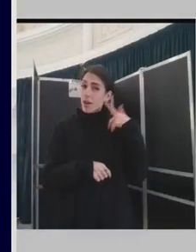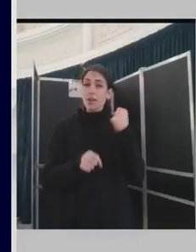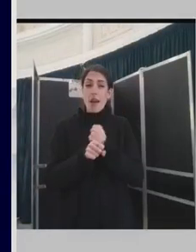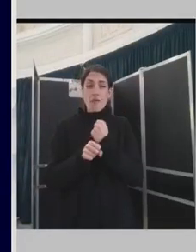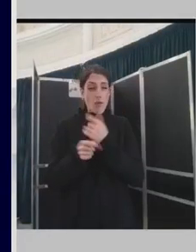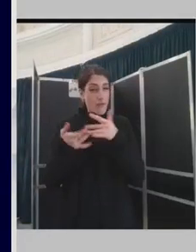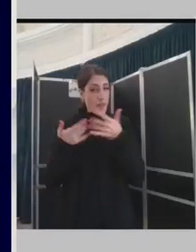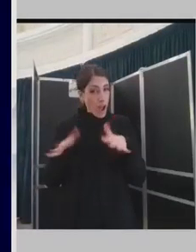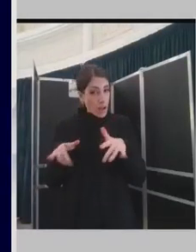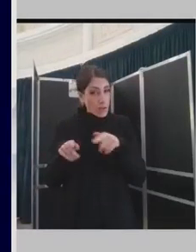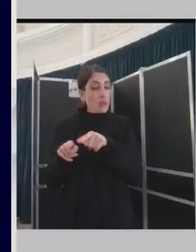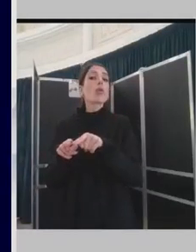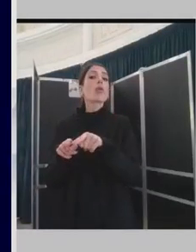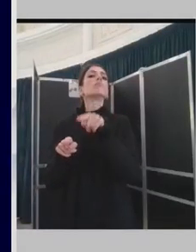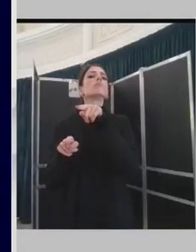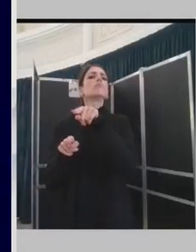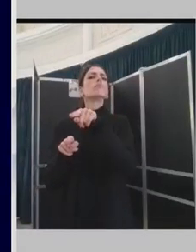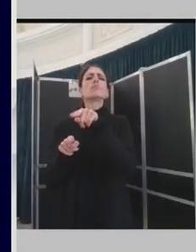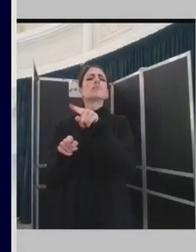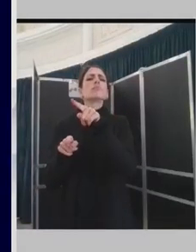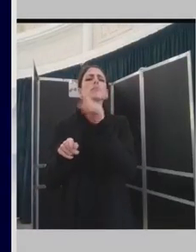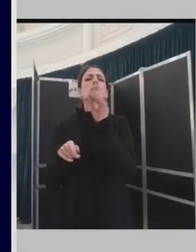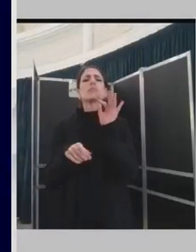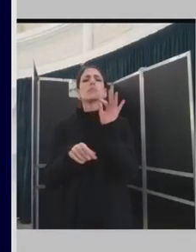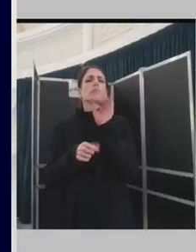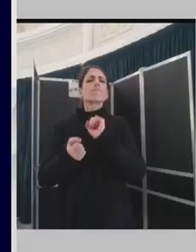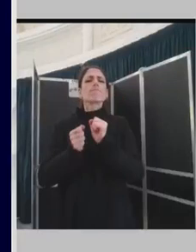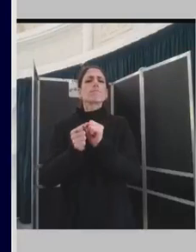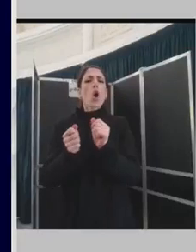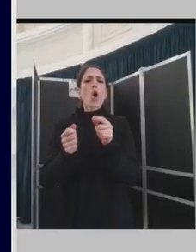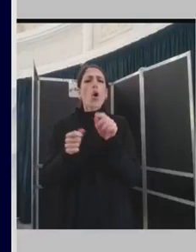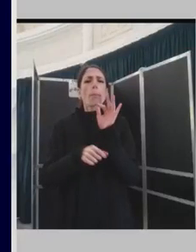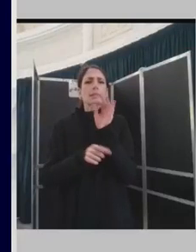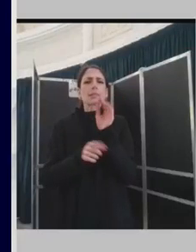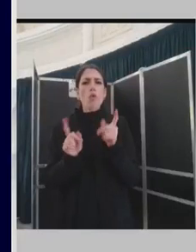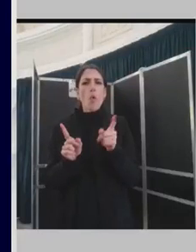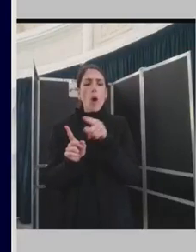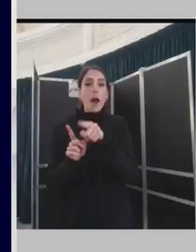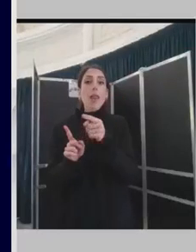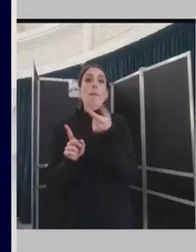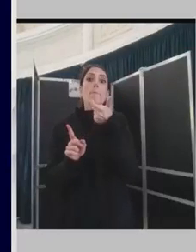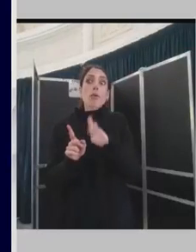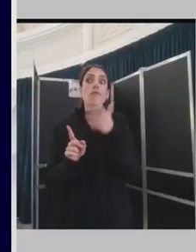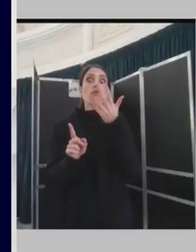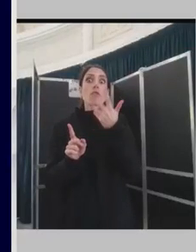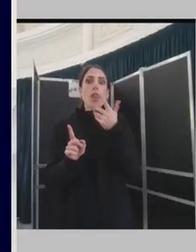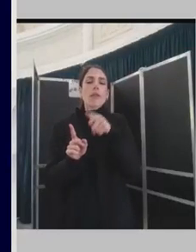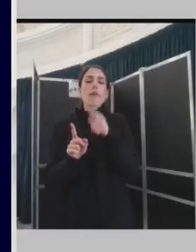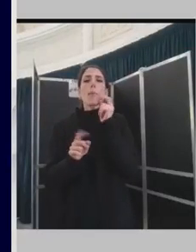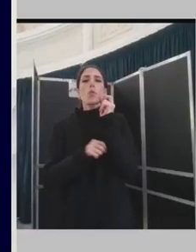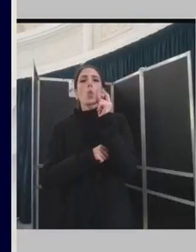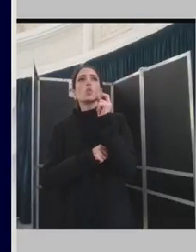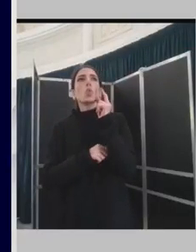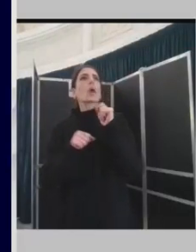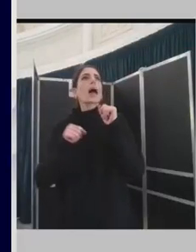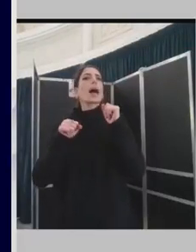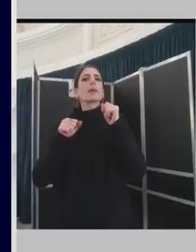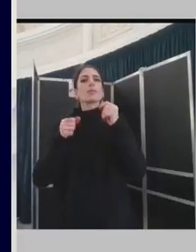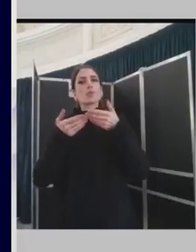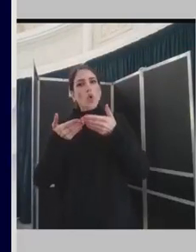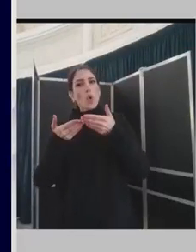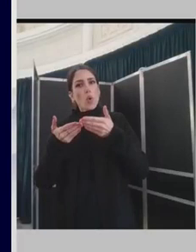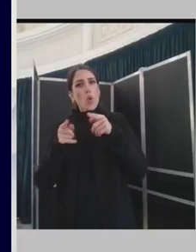della sicurezza e quindi alla cultura del soccorso le sedi, non più scuole, del nostro